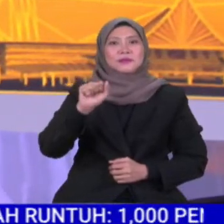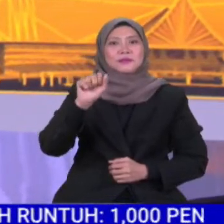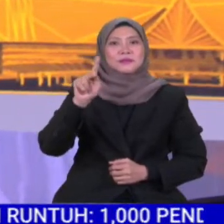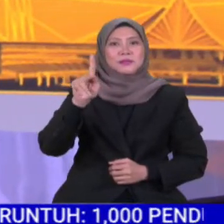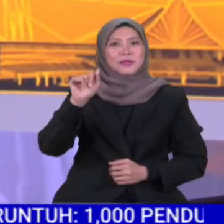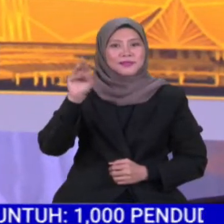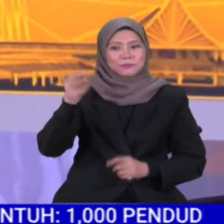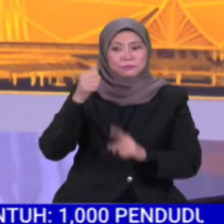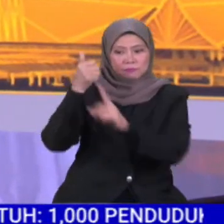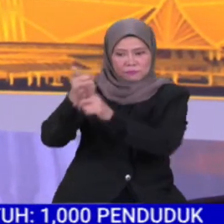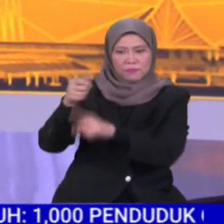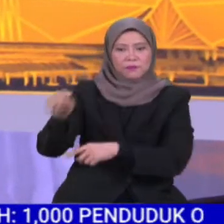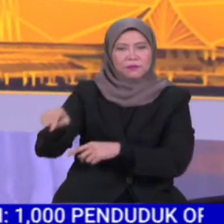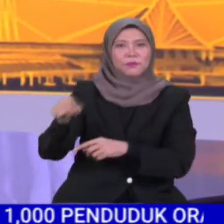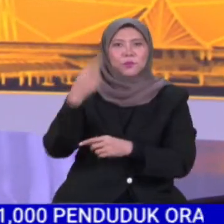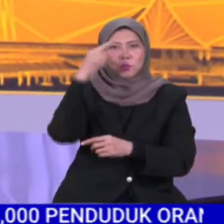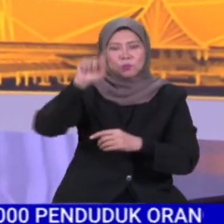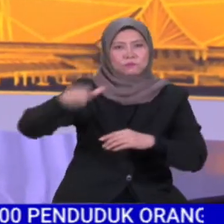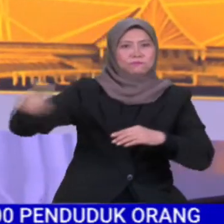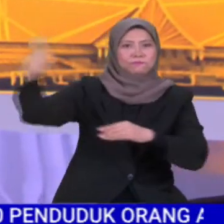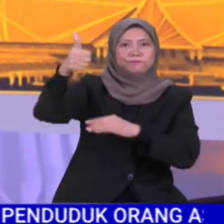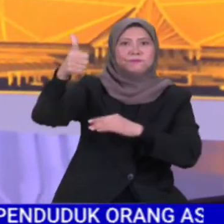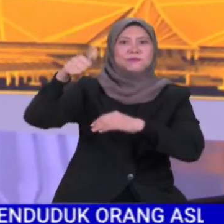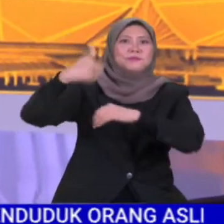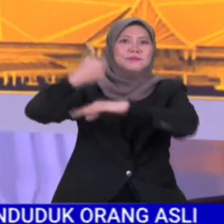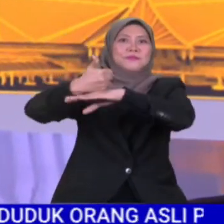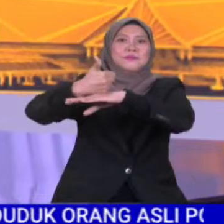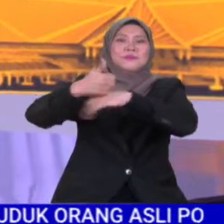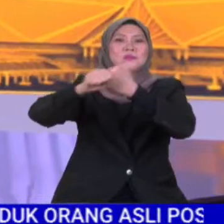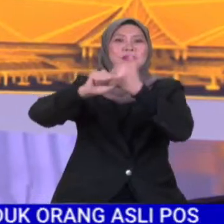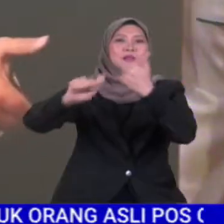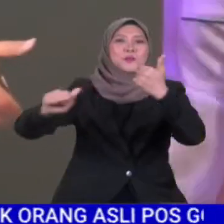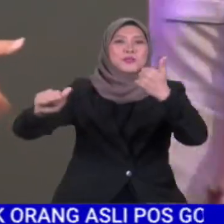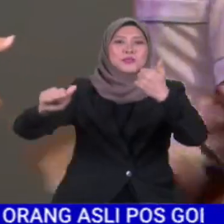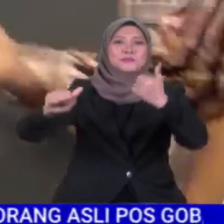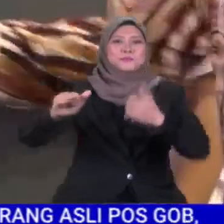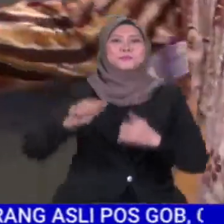Malaysia JAKIM untuk menerajui jawatan kuasa tersebut.